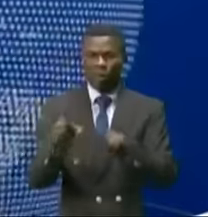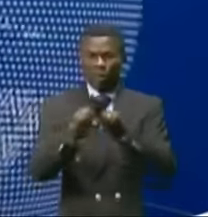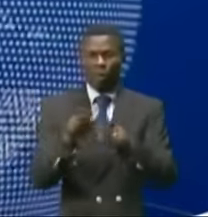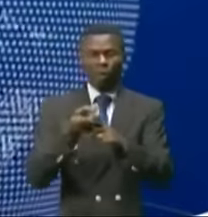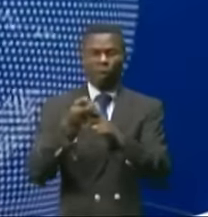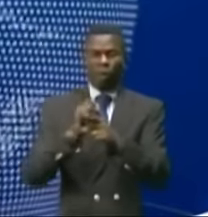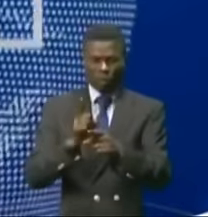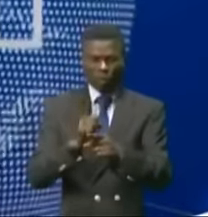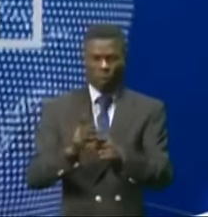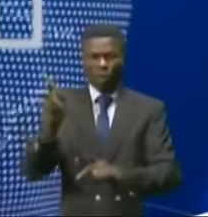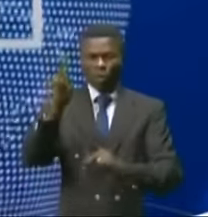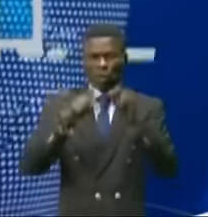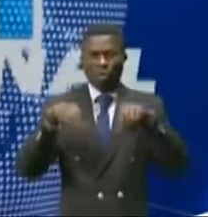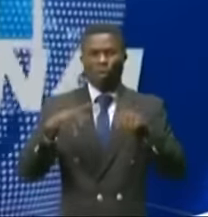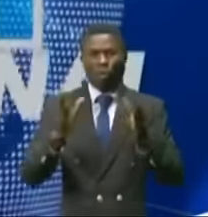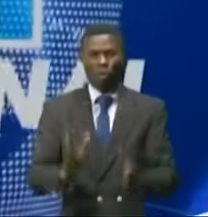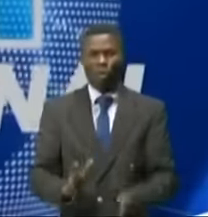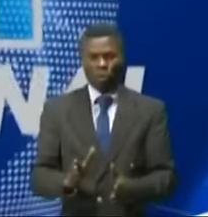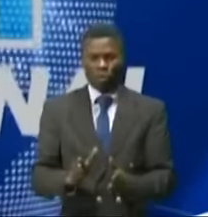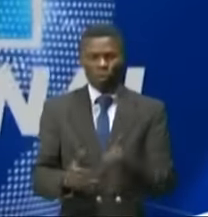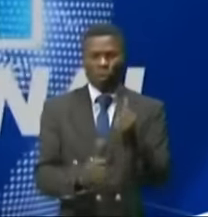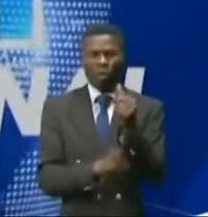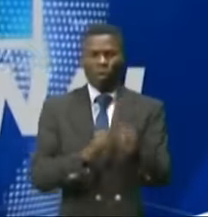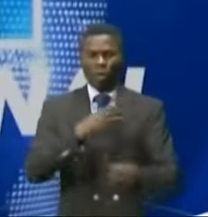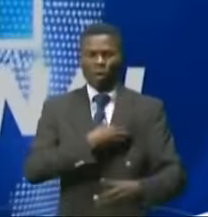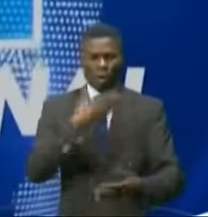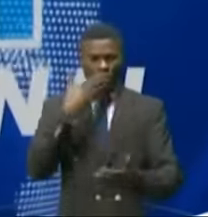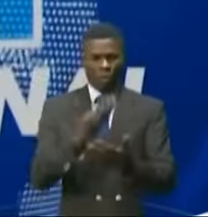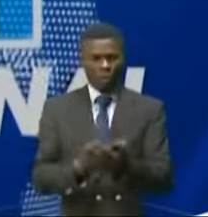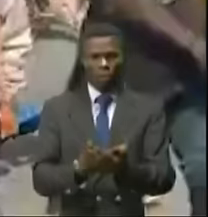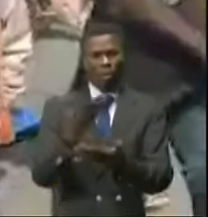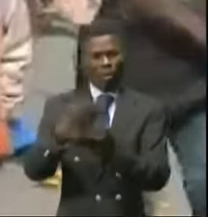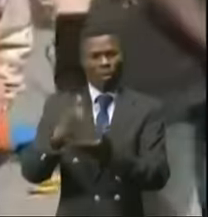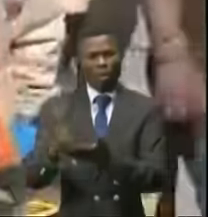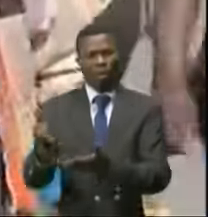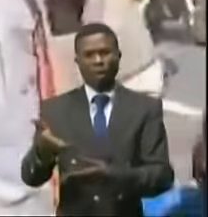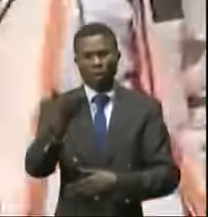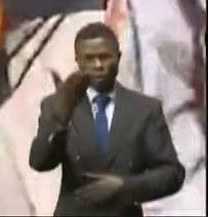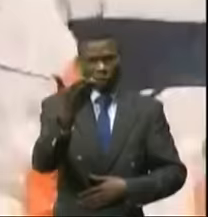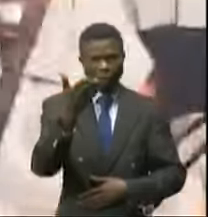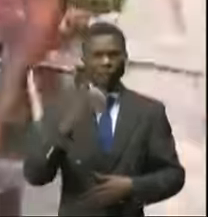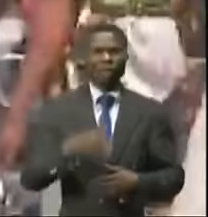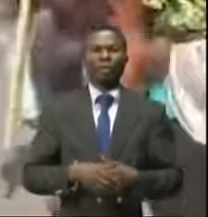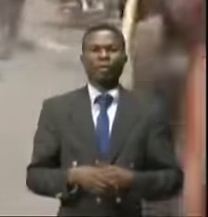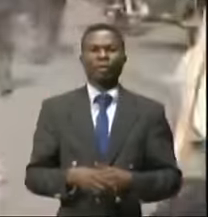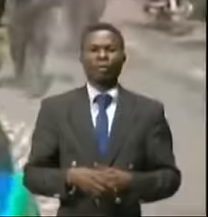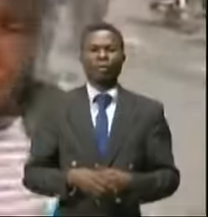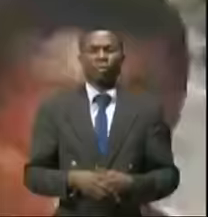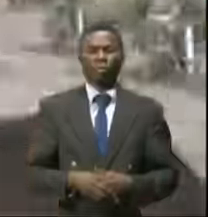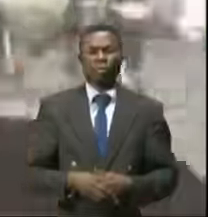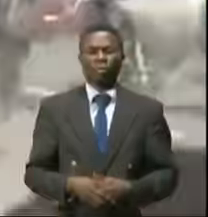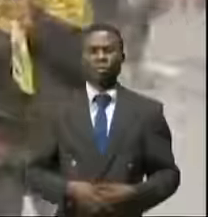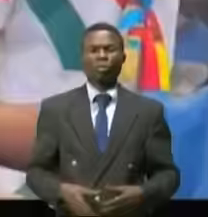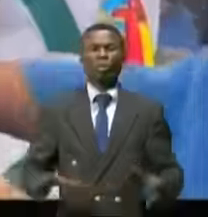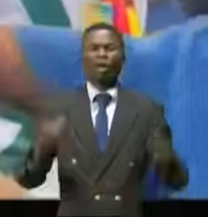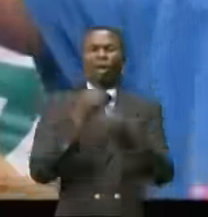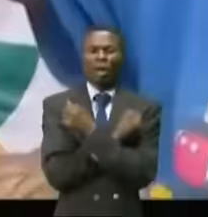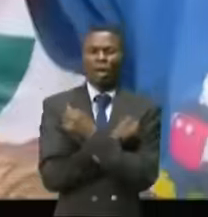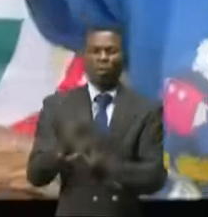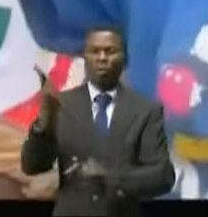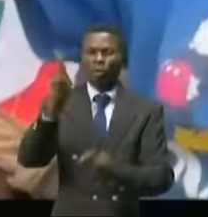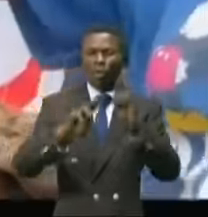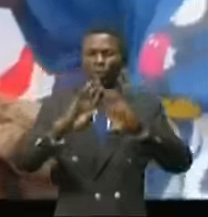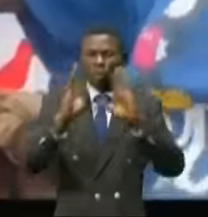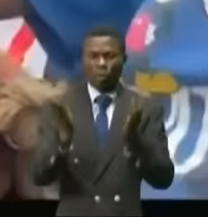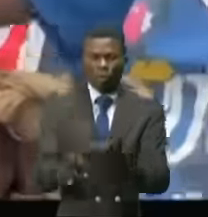venus des citoyens congolais, des personnes de bonne volonté. Yvette Mankoutima. Suite à l'appel à la solidarité avec la population de